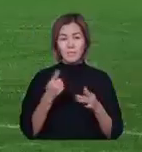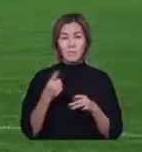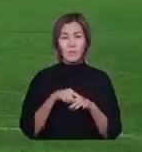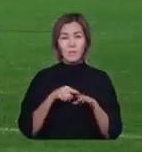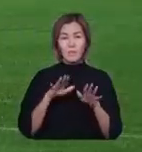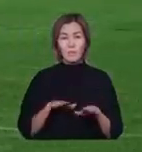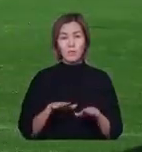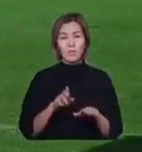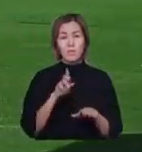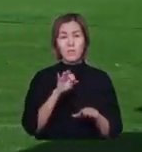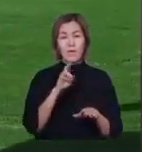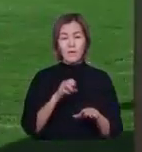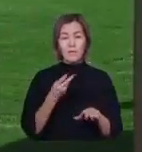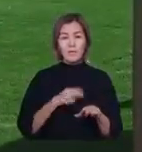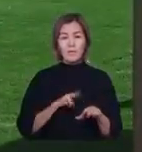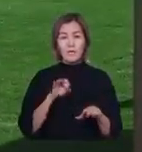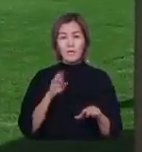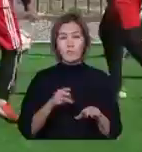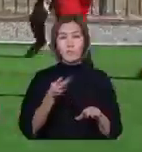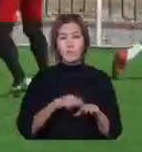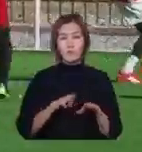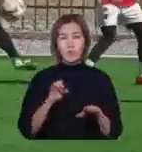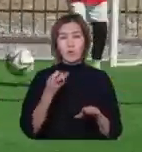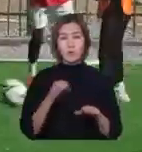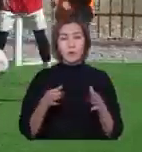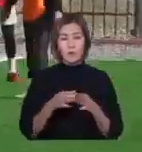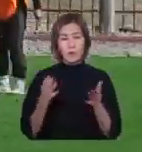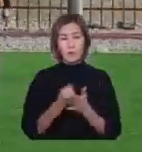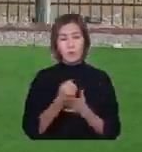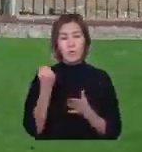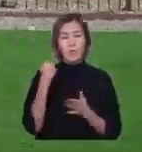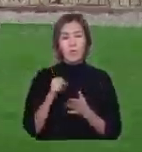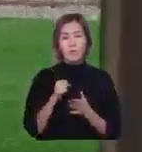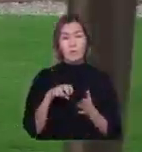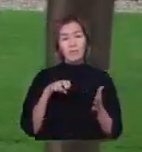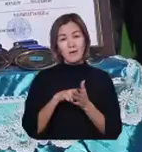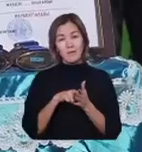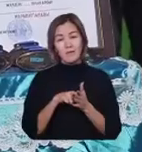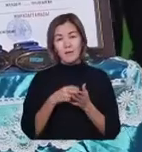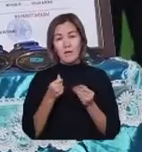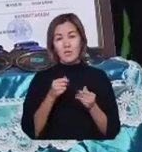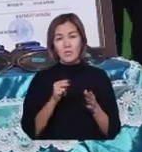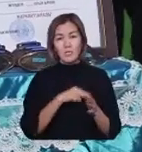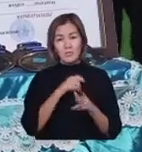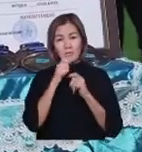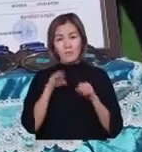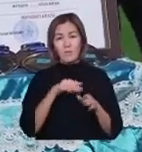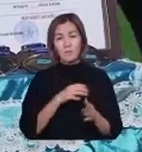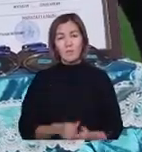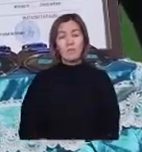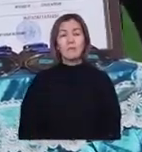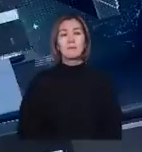орын Бақалы, Қарабөгет 2-ші, Абай ауылы 3-ші орын иеленді. Жеңімпаздарға алғыс хат пен қаржылай сыйақы табыстады.